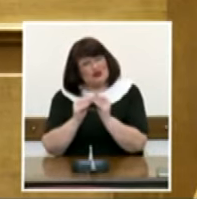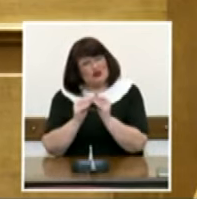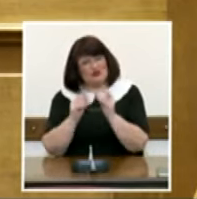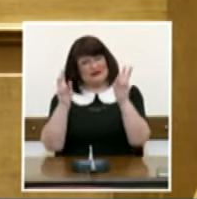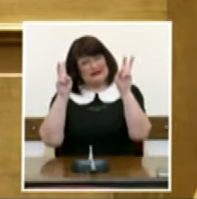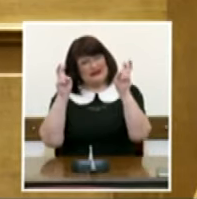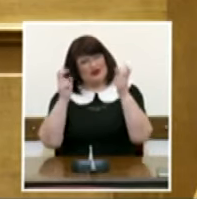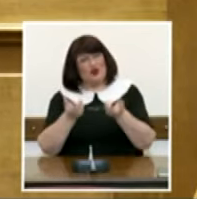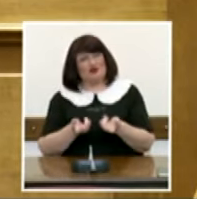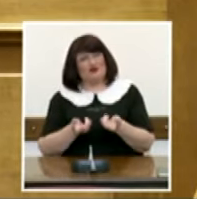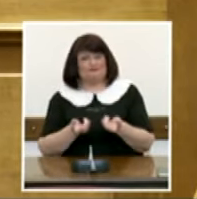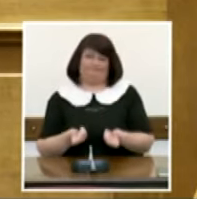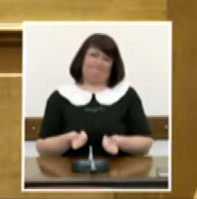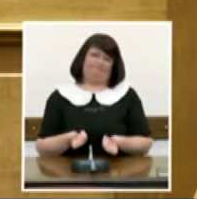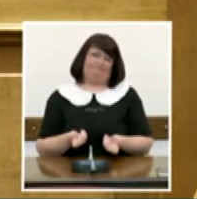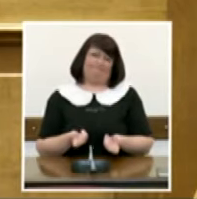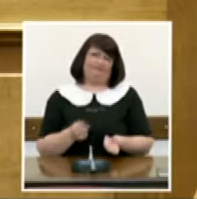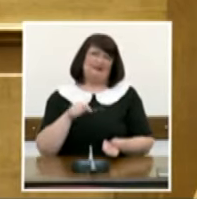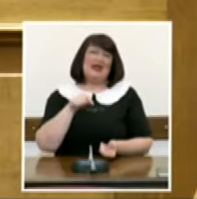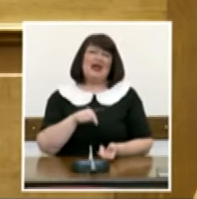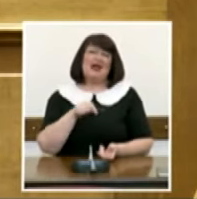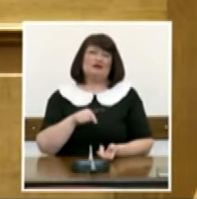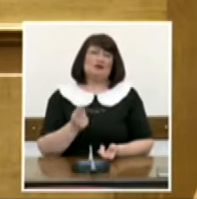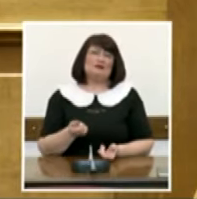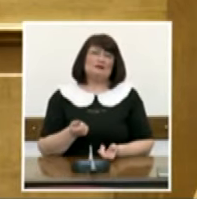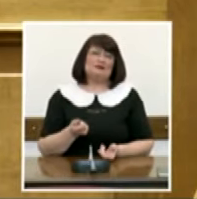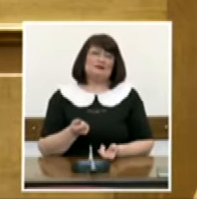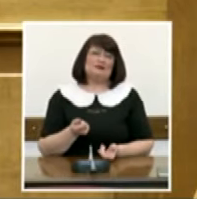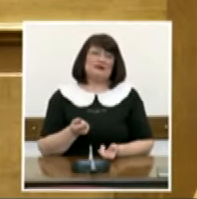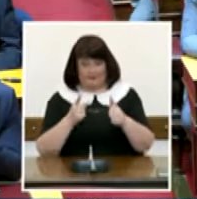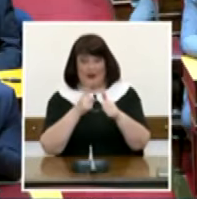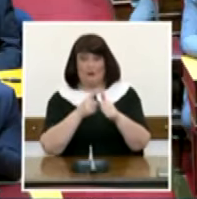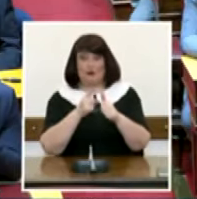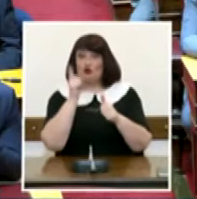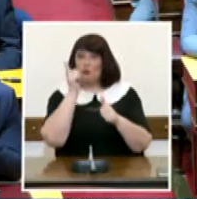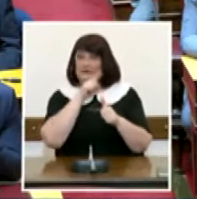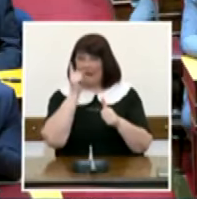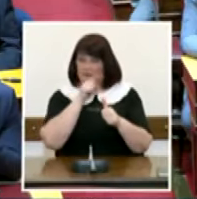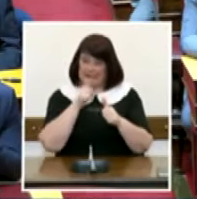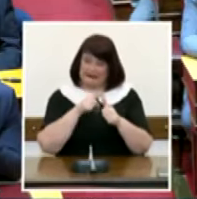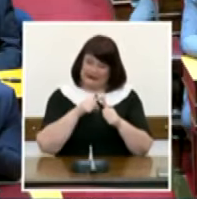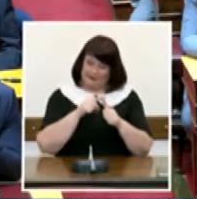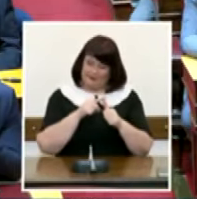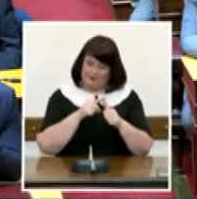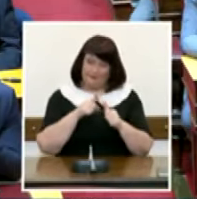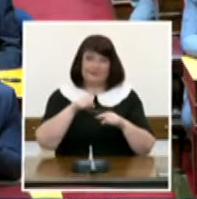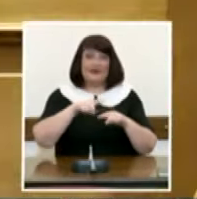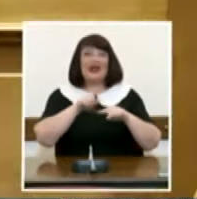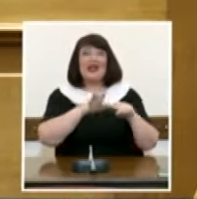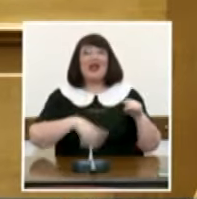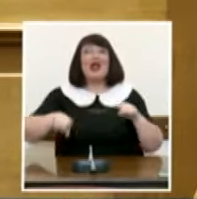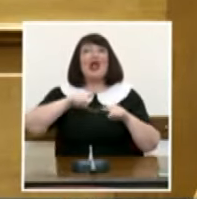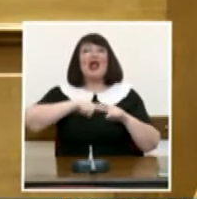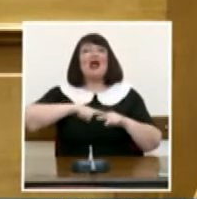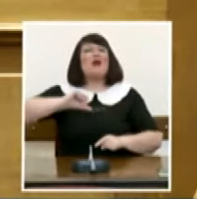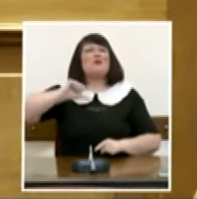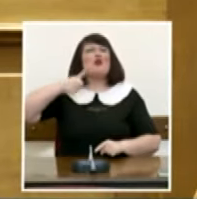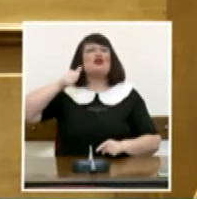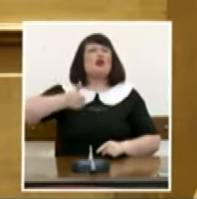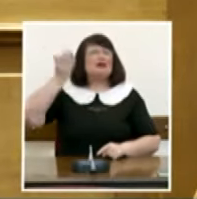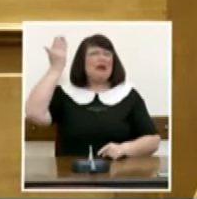Μητσοτάκη, είναι επιεικώς παραπλανητικό, ανέφερε χαρακτηριστικά. Ανέδειξε επίσης μία ιδιαιτερότητα με τον πληθωρισμό